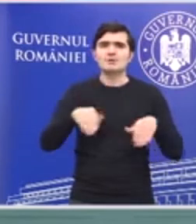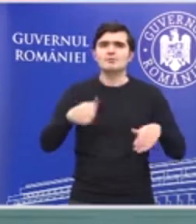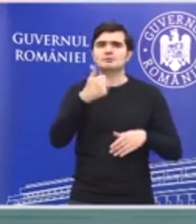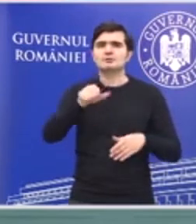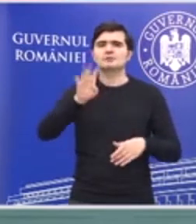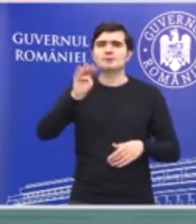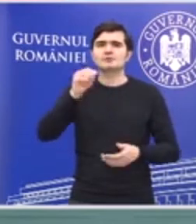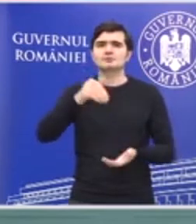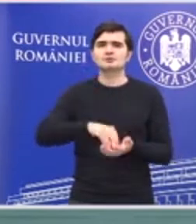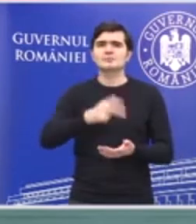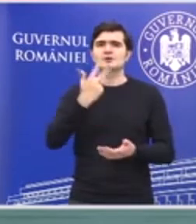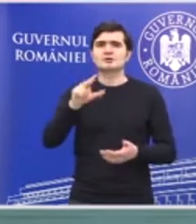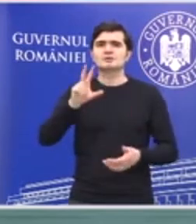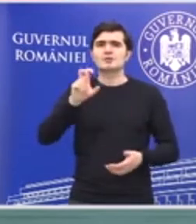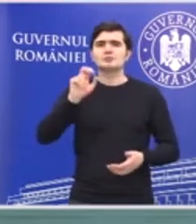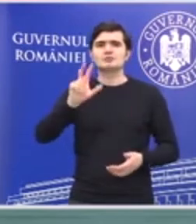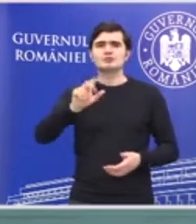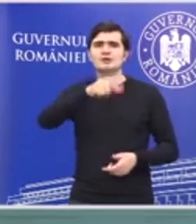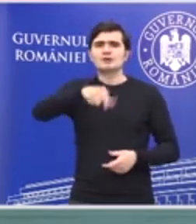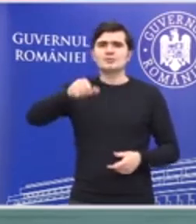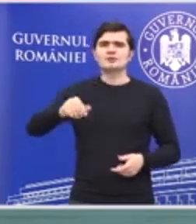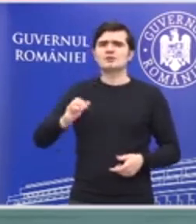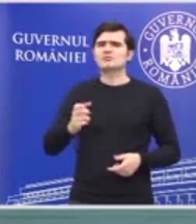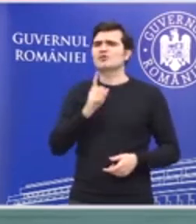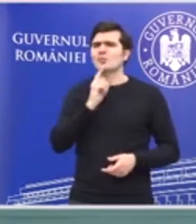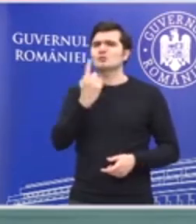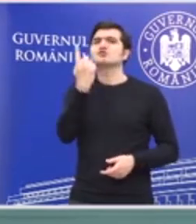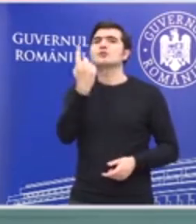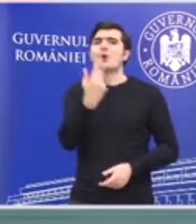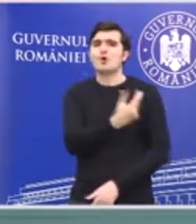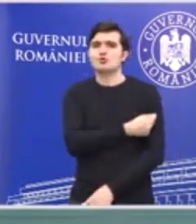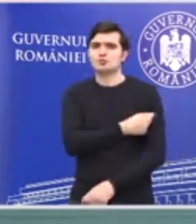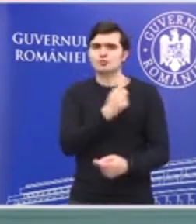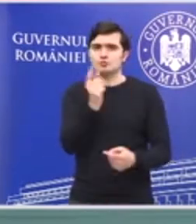1.640.383 de persoane cu cel puțin o doză.